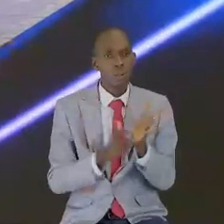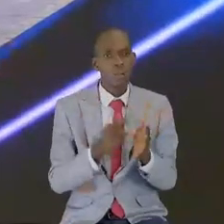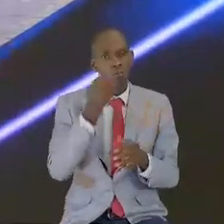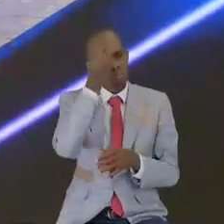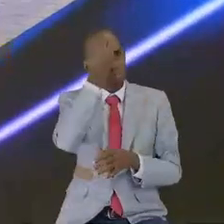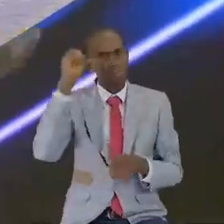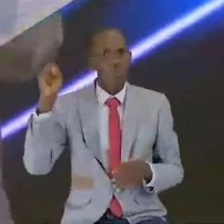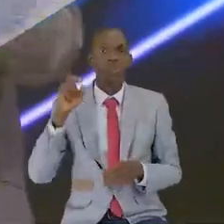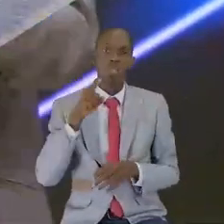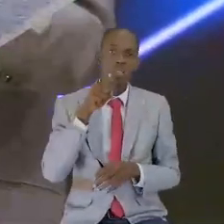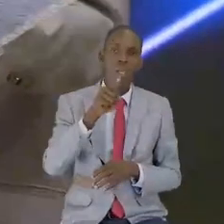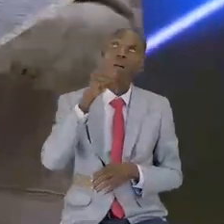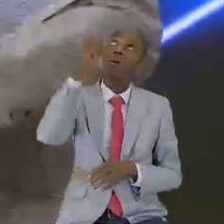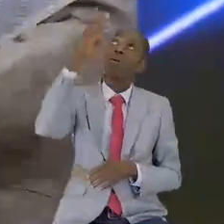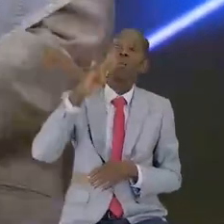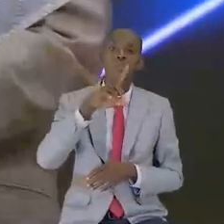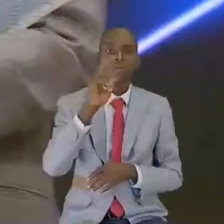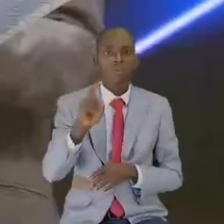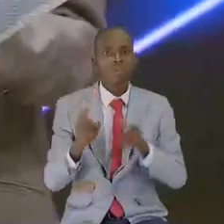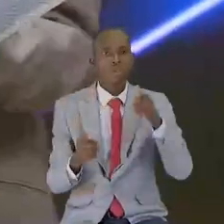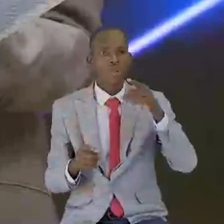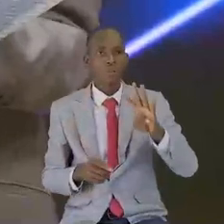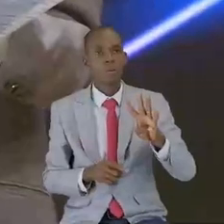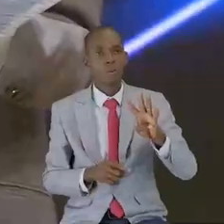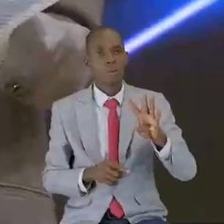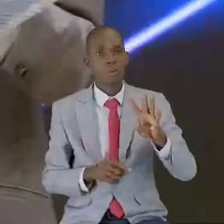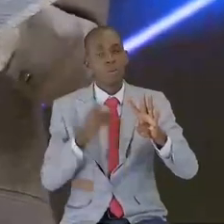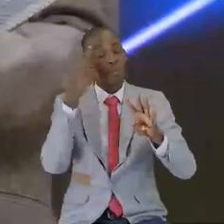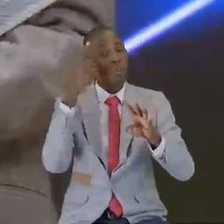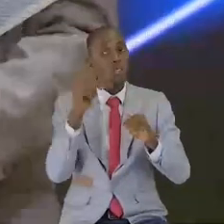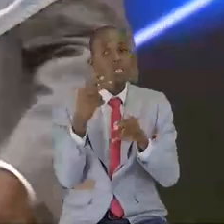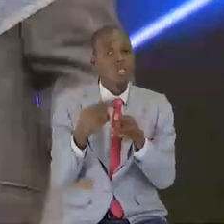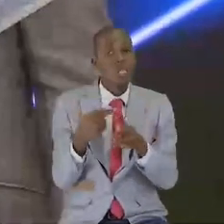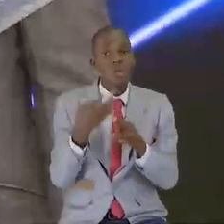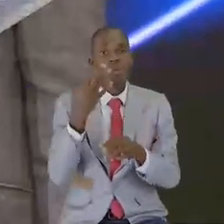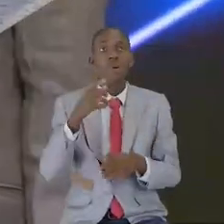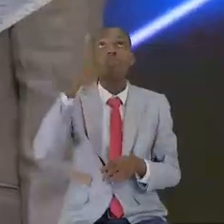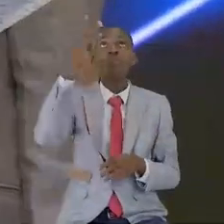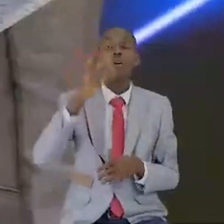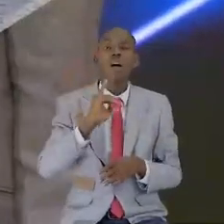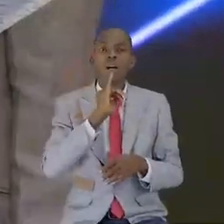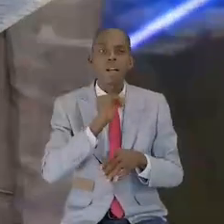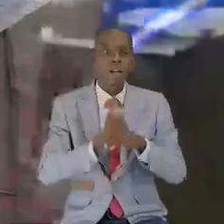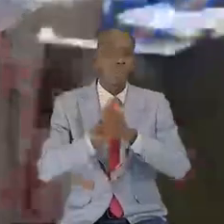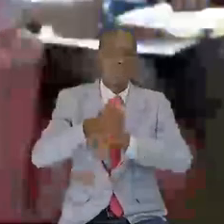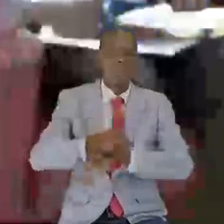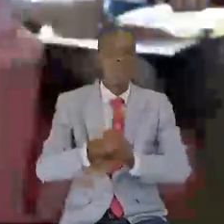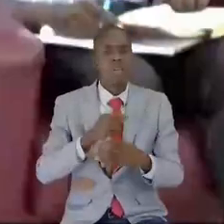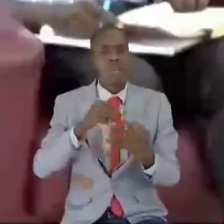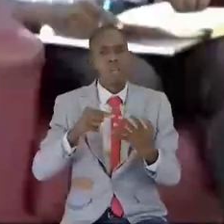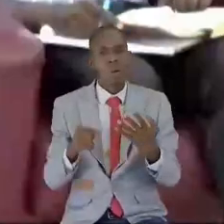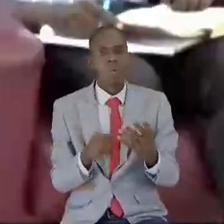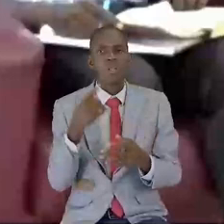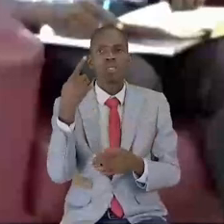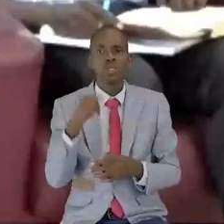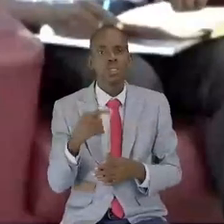loi. Verset 24. Car le nom de Dieu est à cause de vous